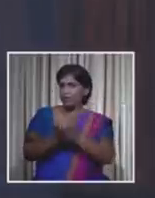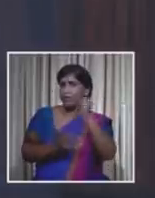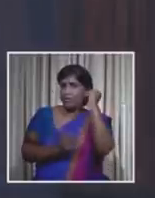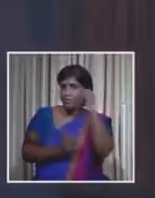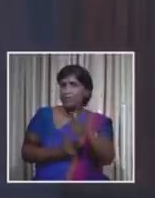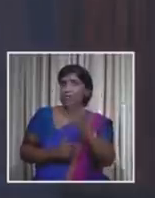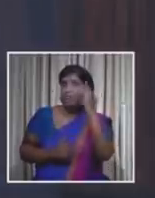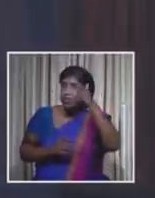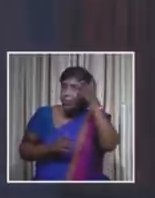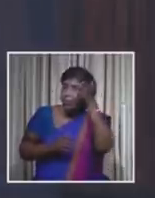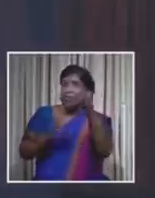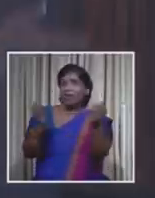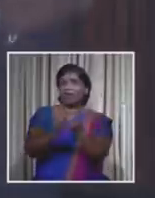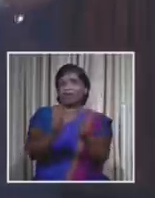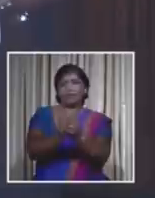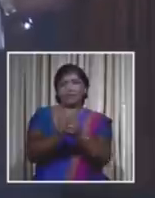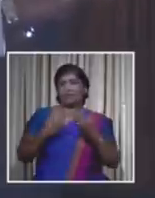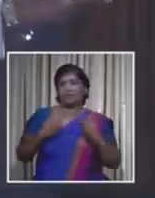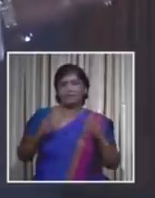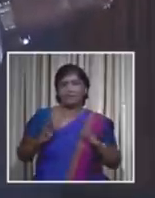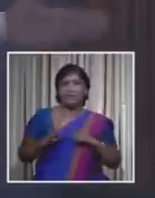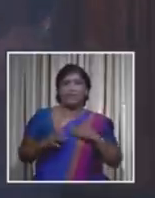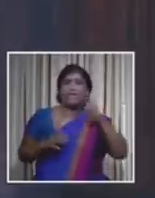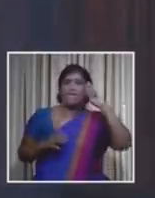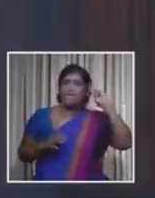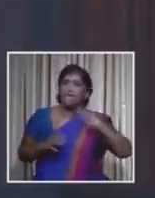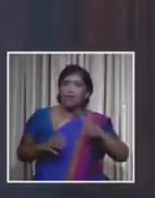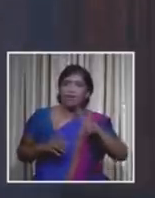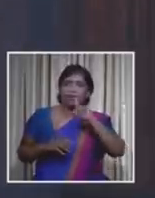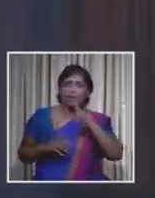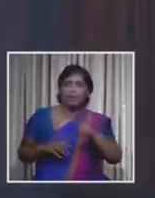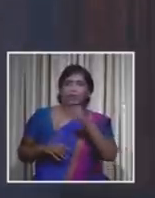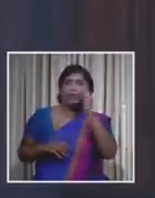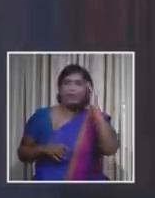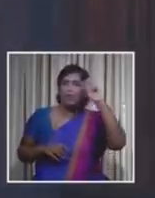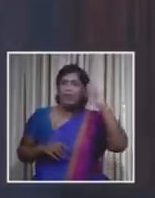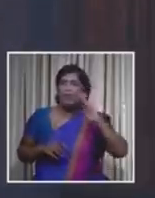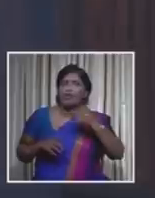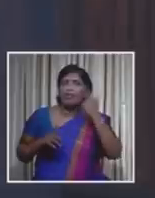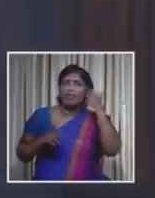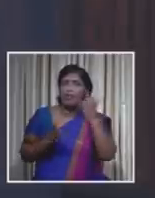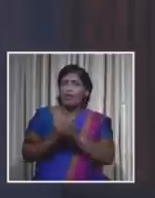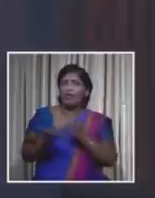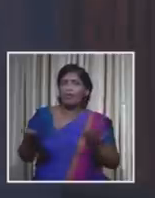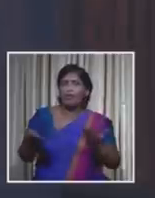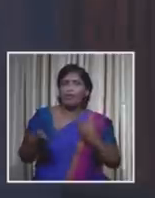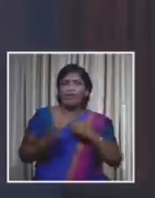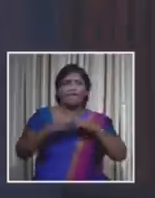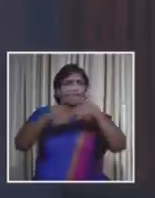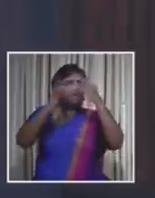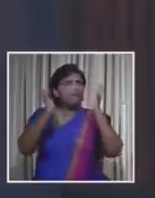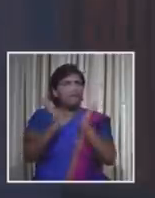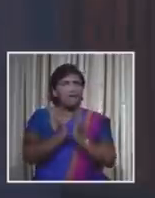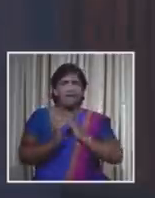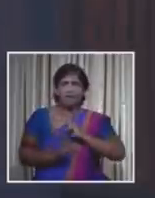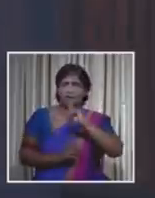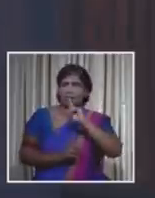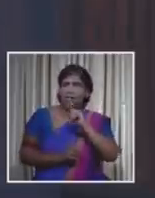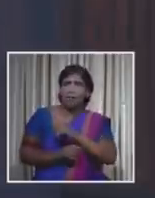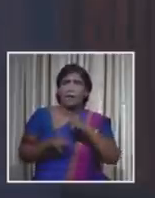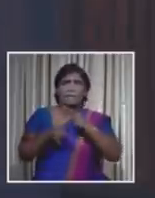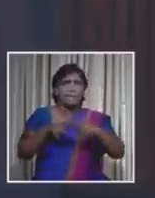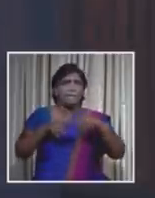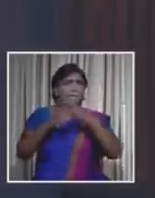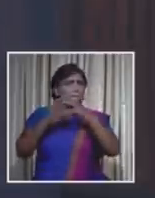කරගන්න කාන්තාවන් විසින් මම බටු ගැන කිව්වම කොහමද කාන්තාවන්ට අපහසු වෙන්නේ මම වට්ටක්ක ගැන කිව්වම මම බතෝල